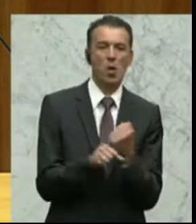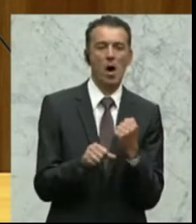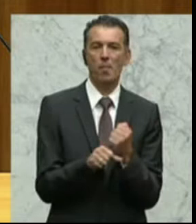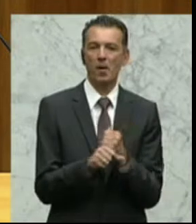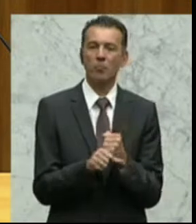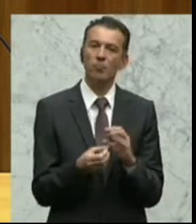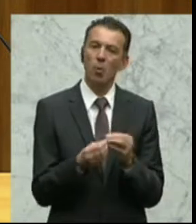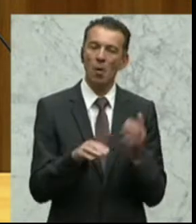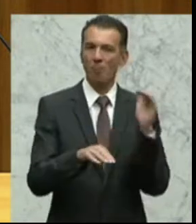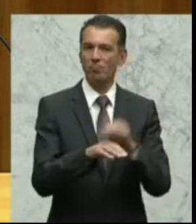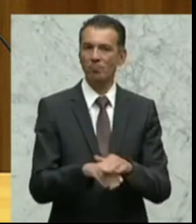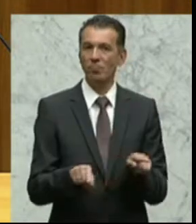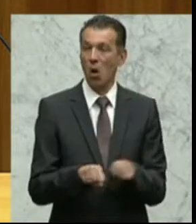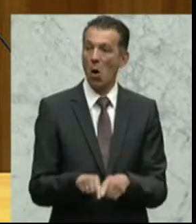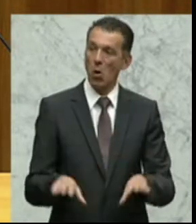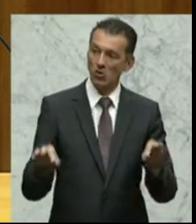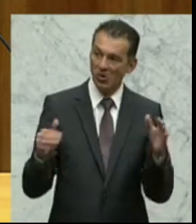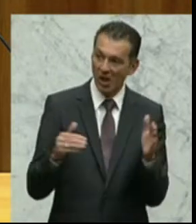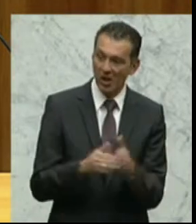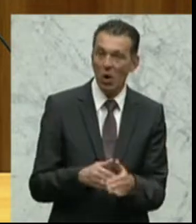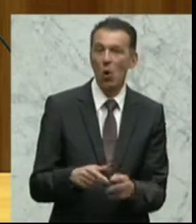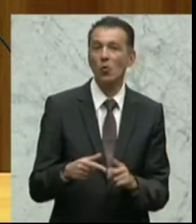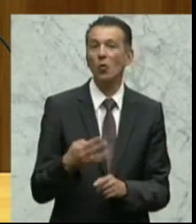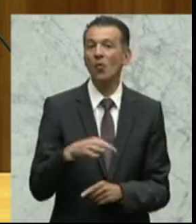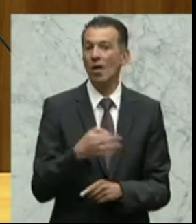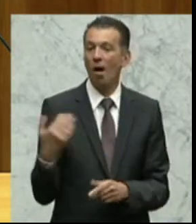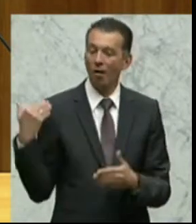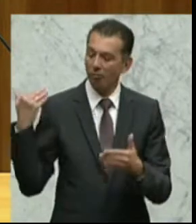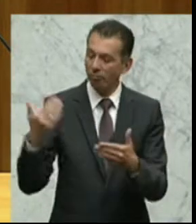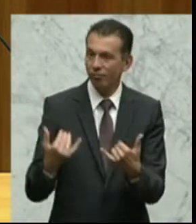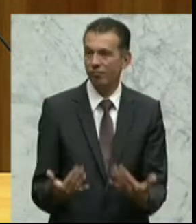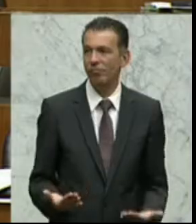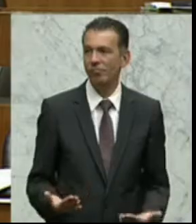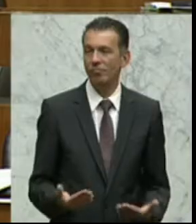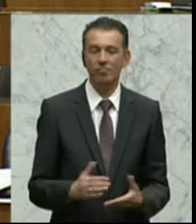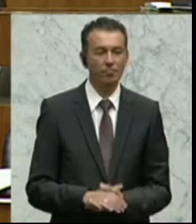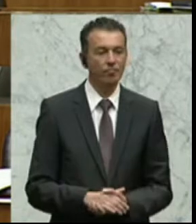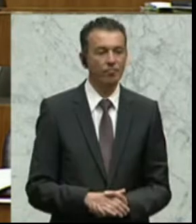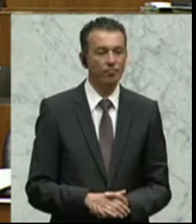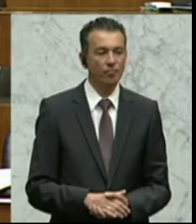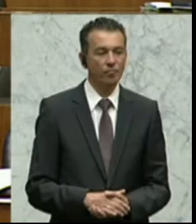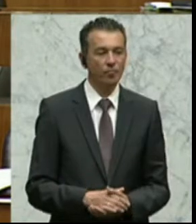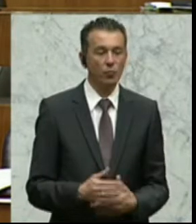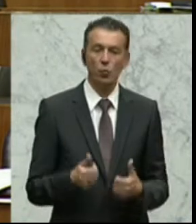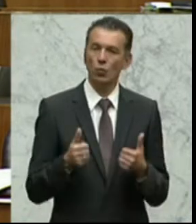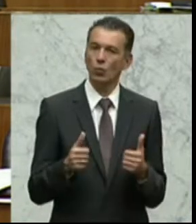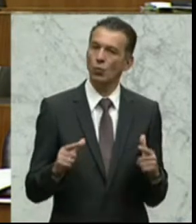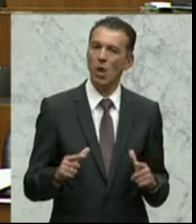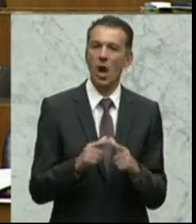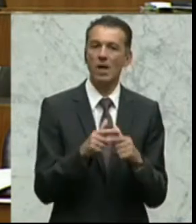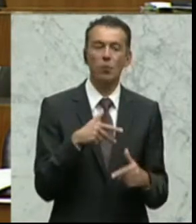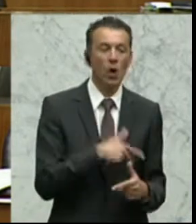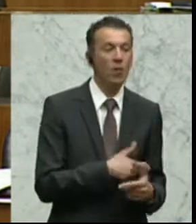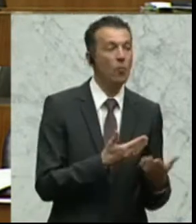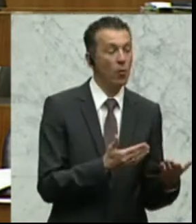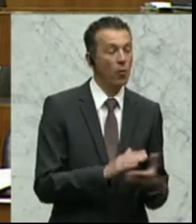diesen 10.004 Tagen. Und natürlich auch ganz große Leistung hier von Seiten der SPÖ. Aber wie